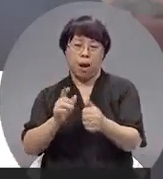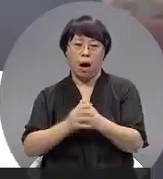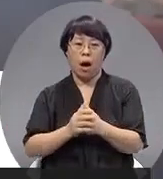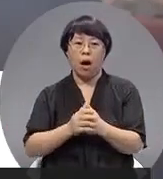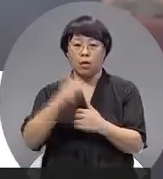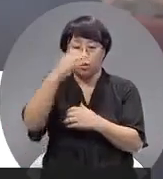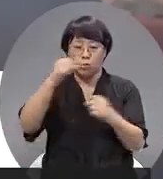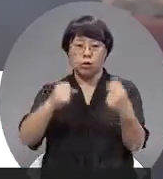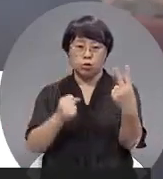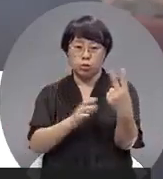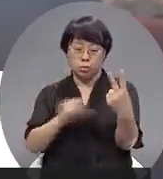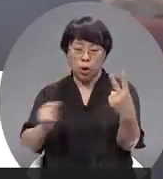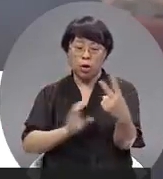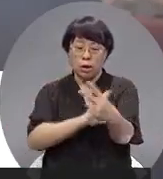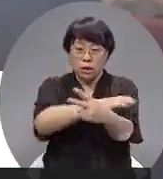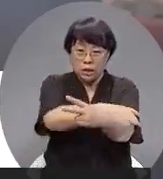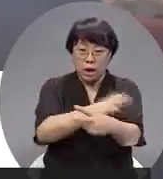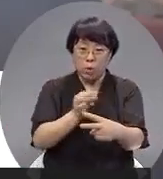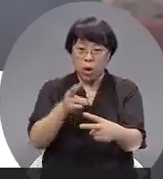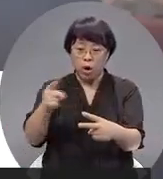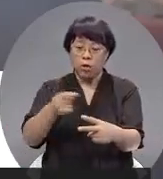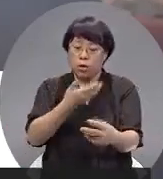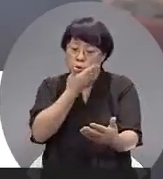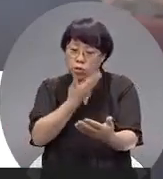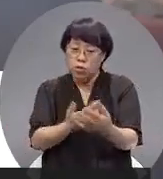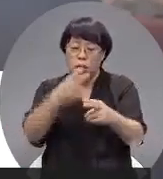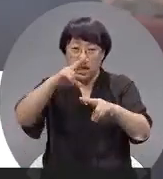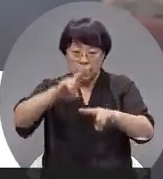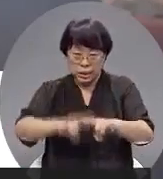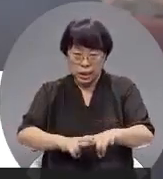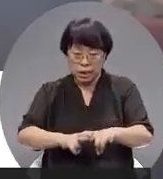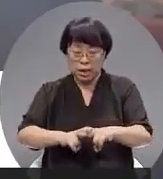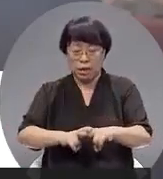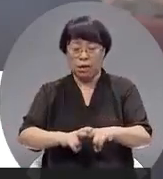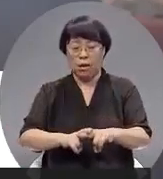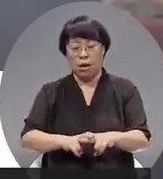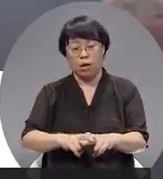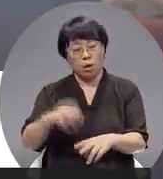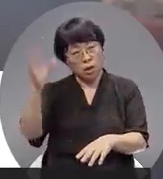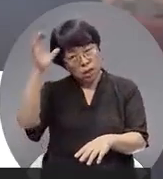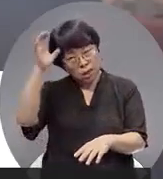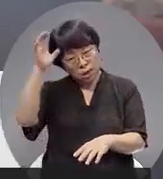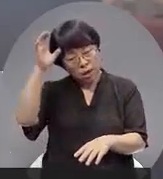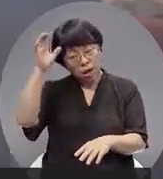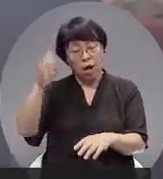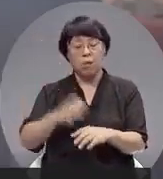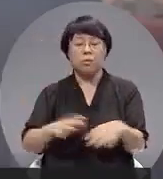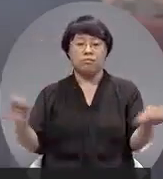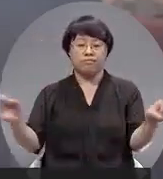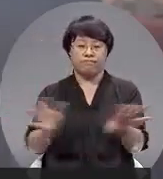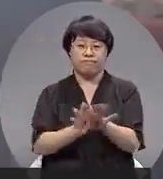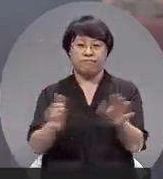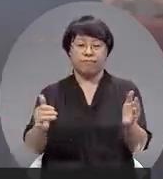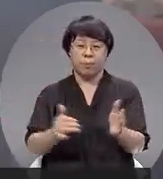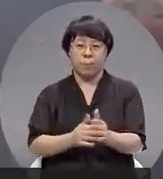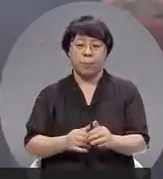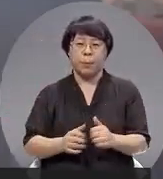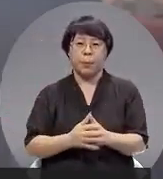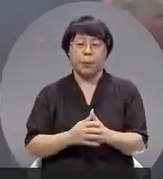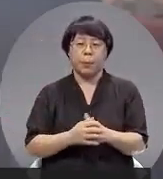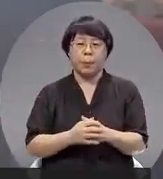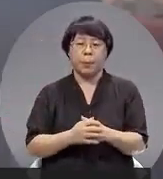2명이 집권여당의 중심에서 중책을 맡게 됐다는 기대감은 하루 만에 사라지게 됐습니다 정재영 기자의